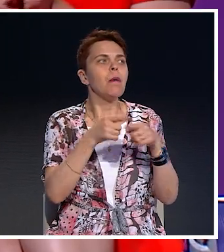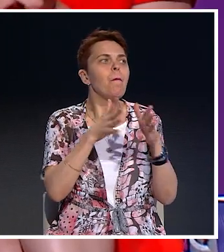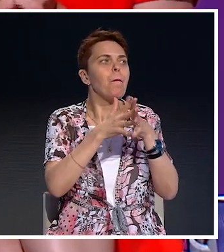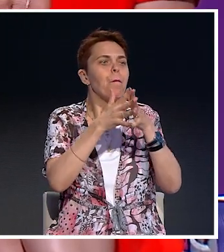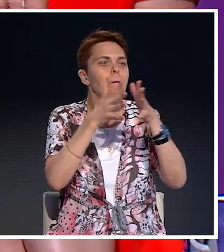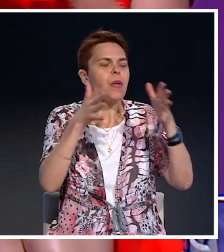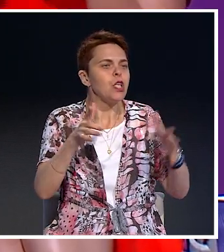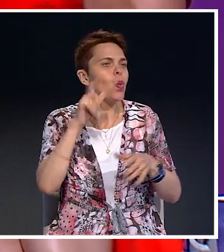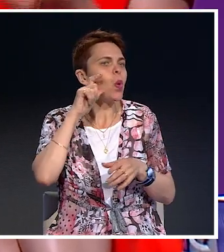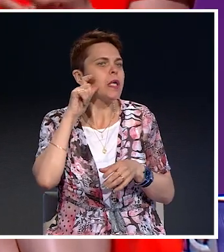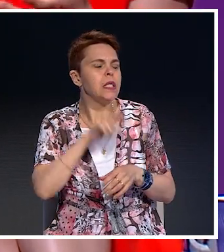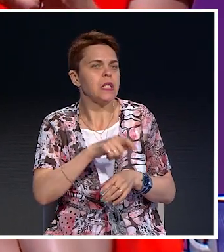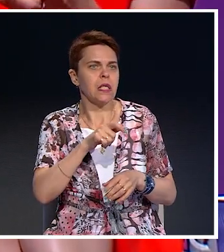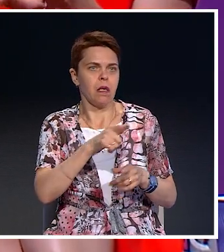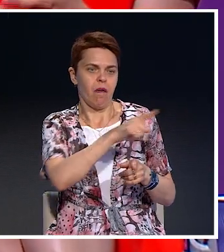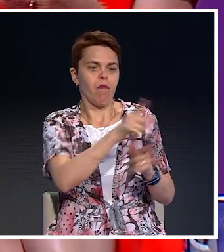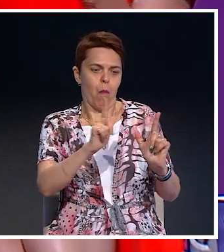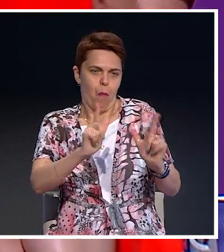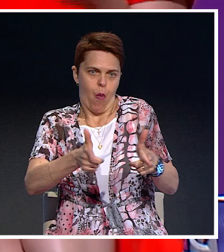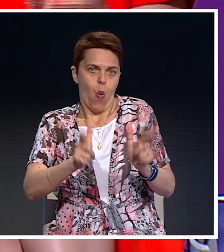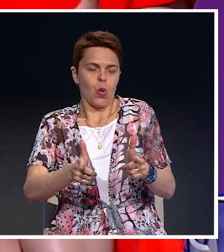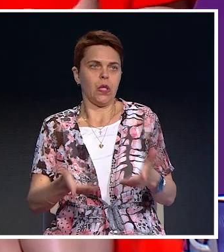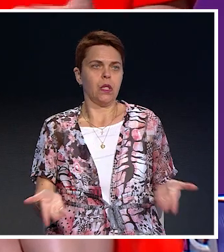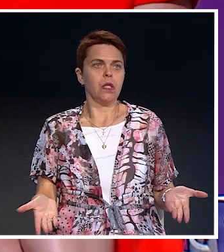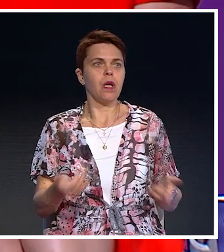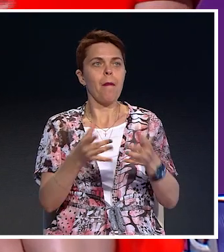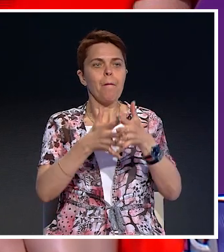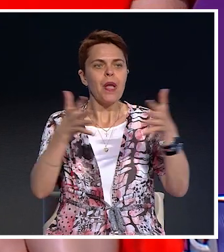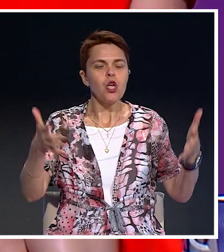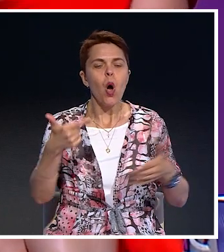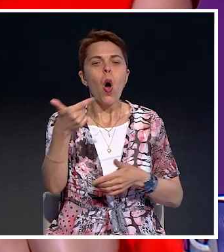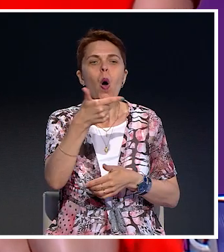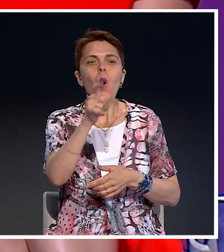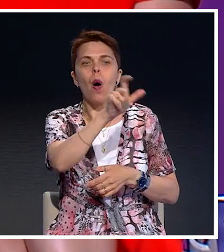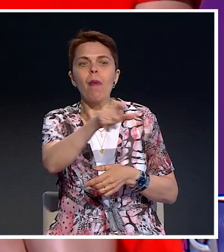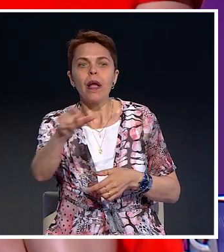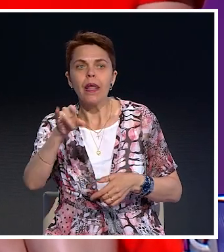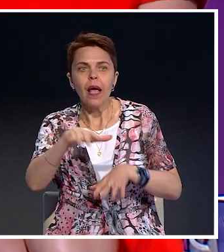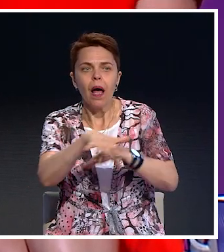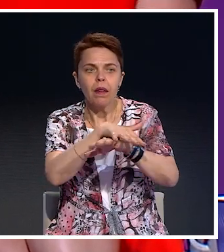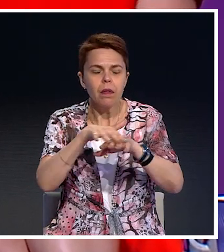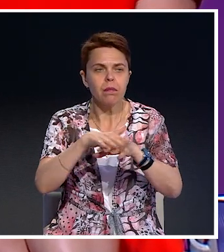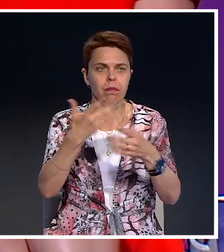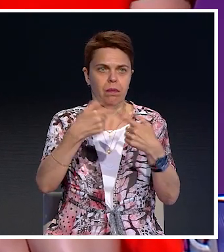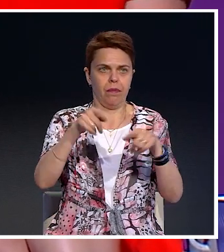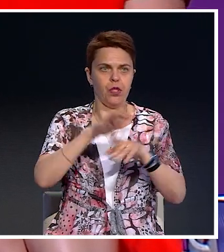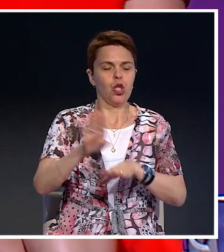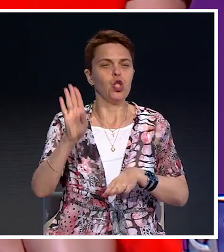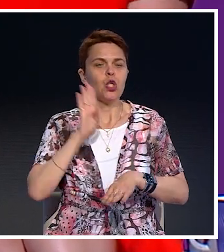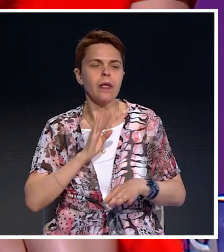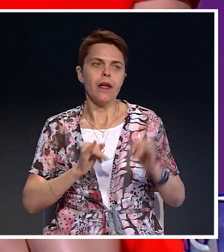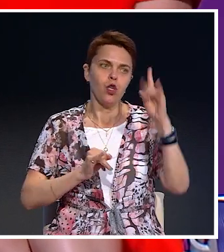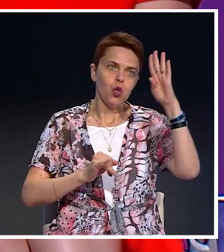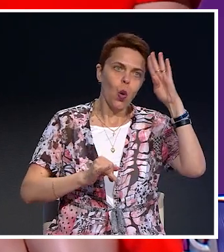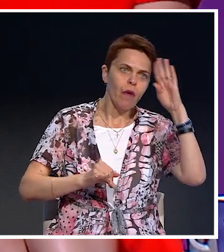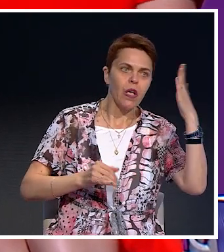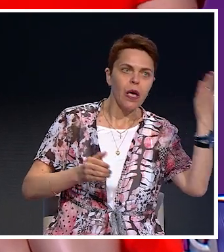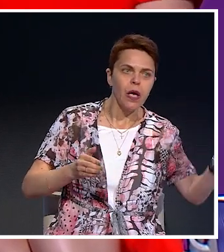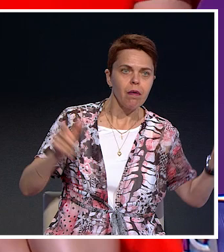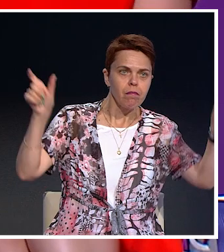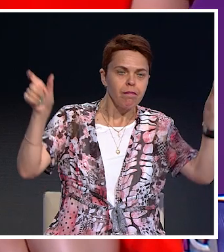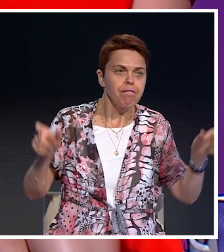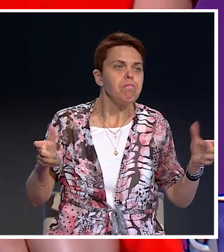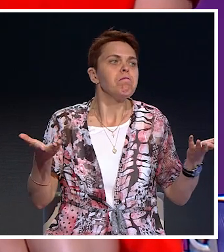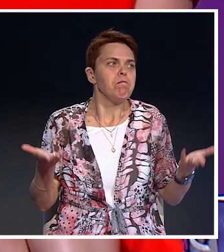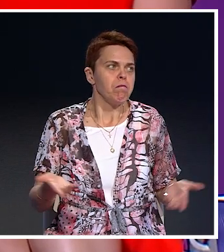абсолютна більшість українських громадян з цим погодиться. Так що абсолютна більшість громадян насправді хоче, щоб і жінки, і чоловіки будь-хто